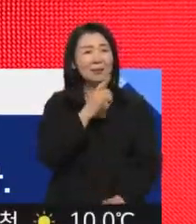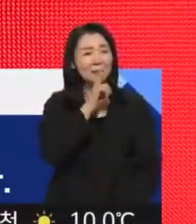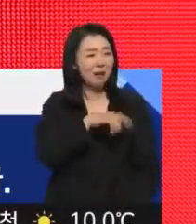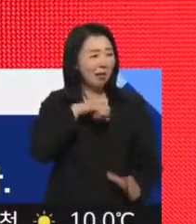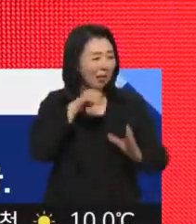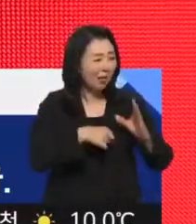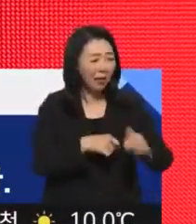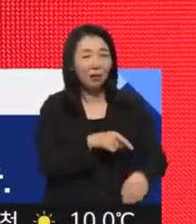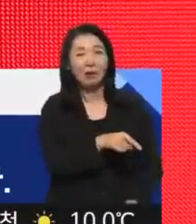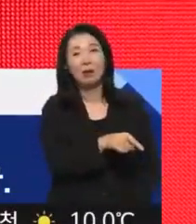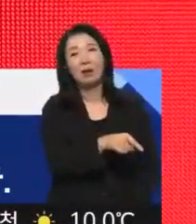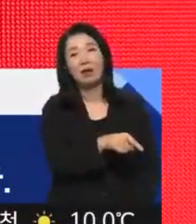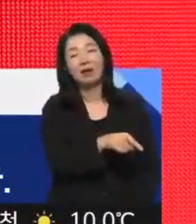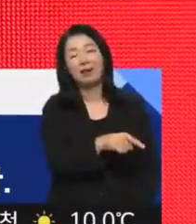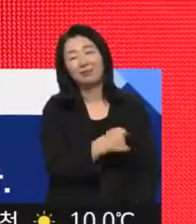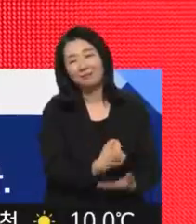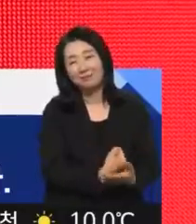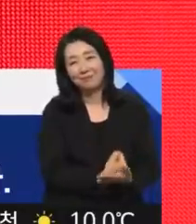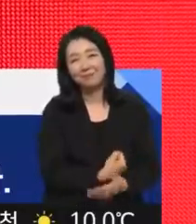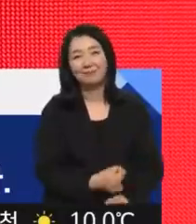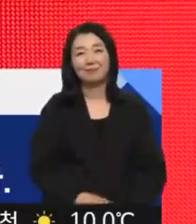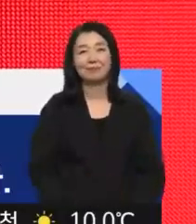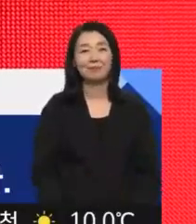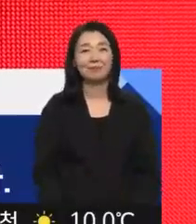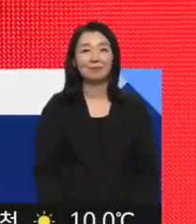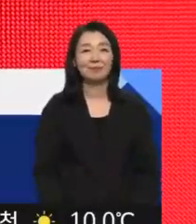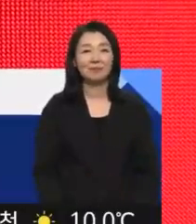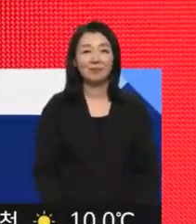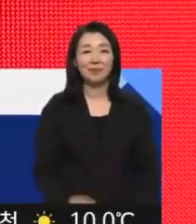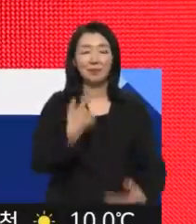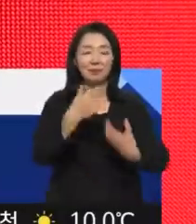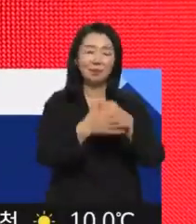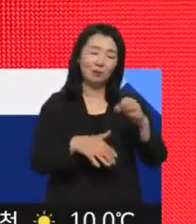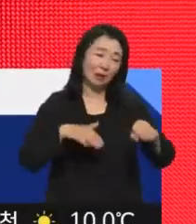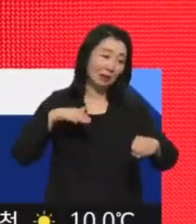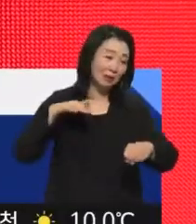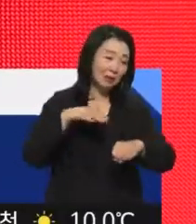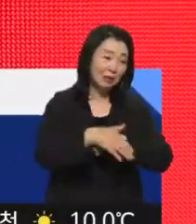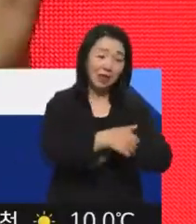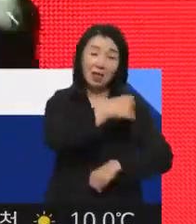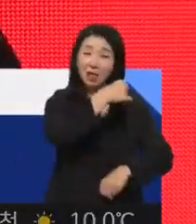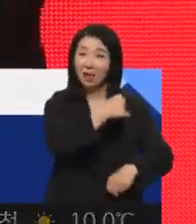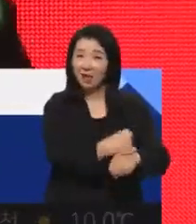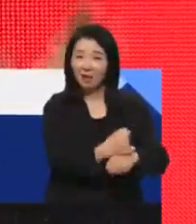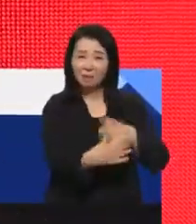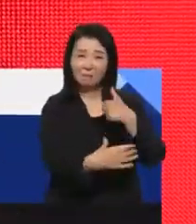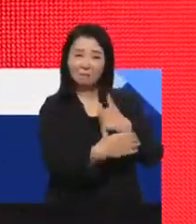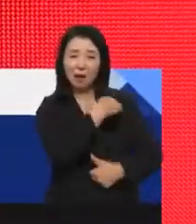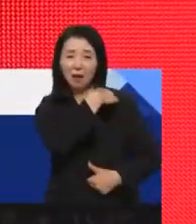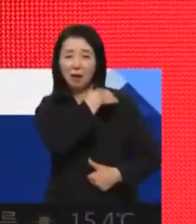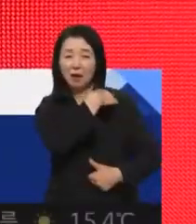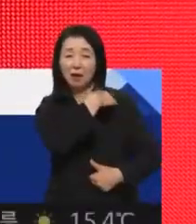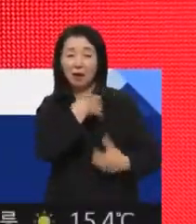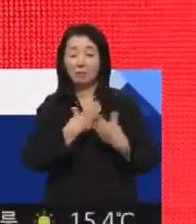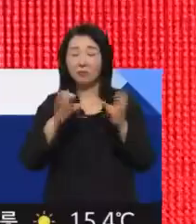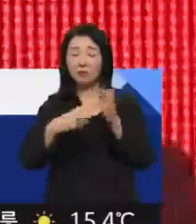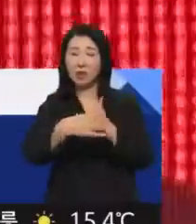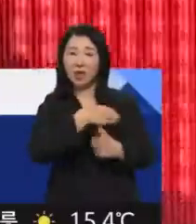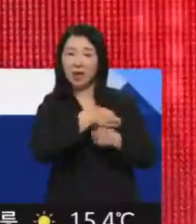참으로 안타깝습니다. 민주당식 프레임을 하면서 내부 청진한 후보